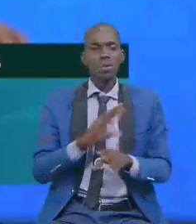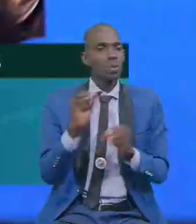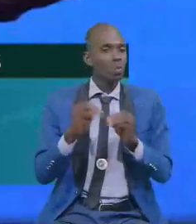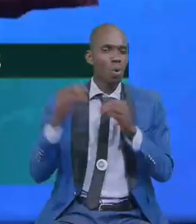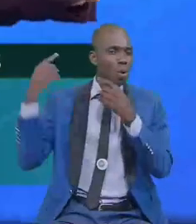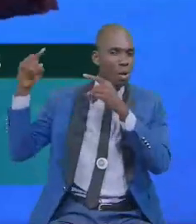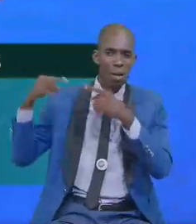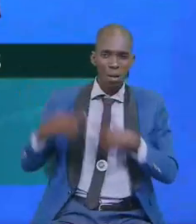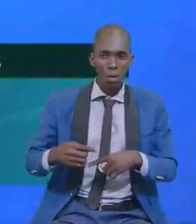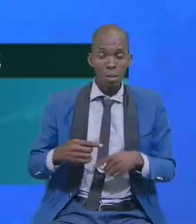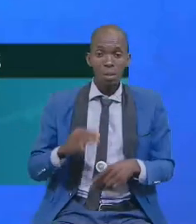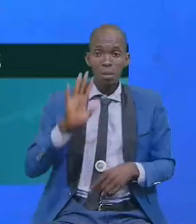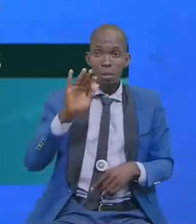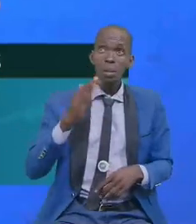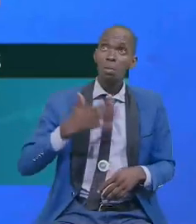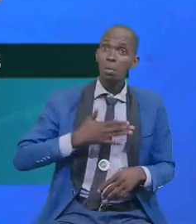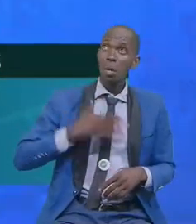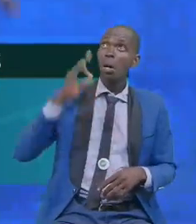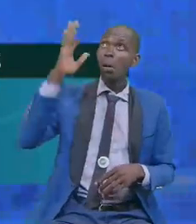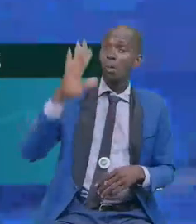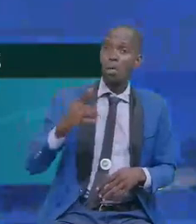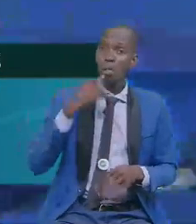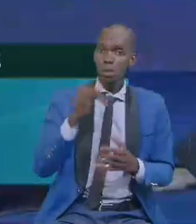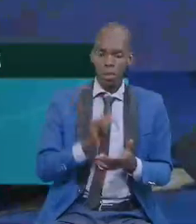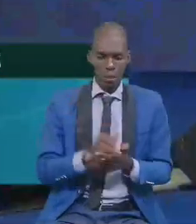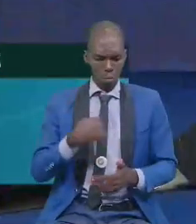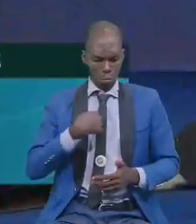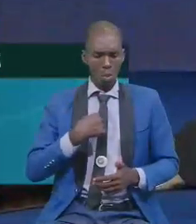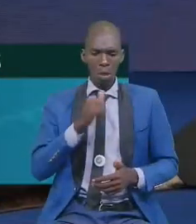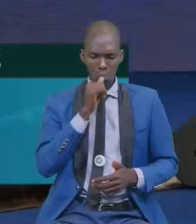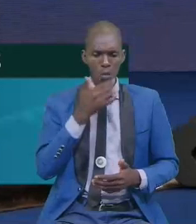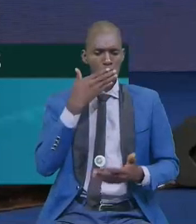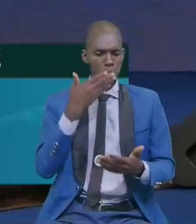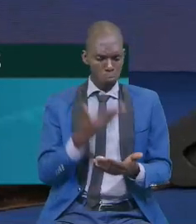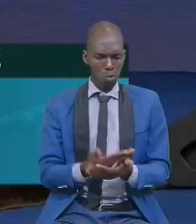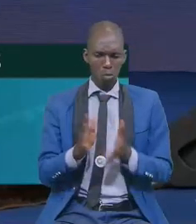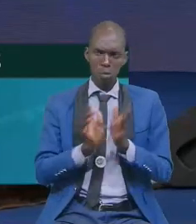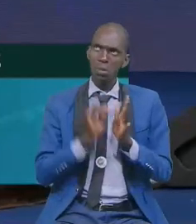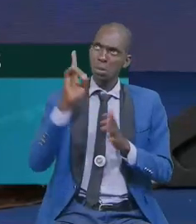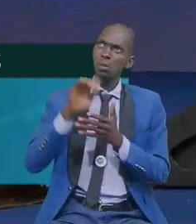d'argumentation. Notre pasteur a dit que je suis un bon chrétien.